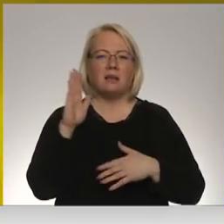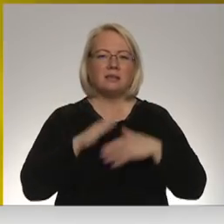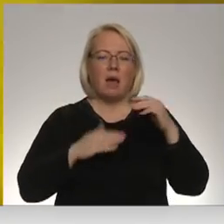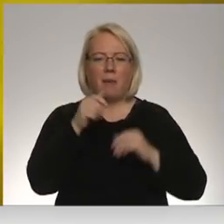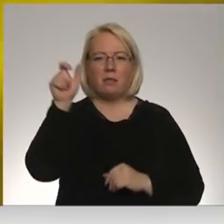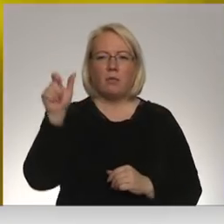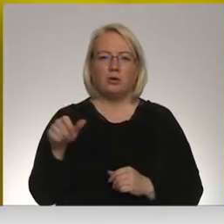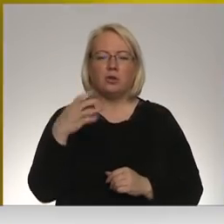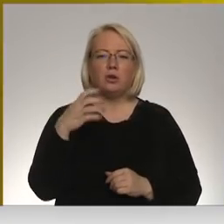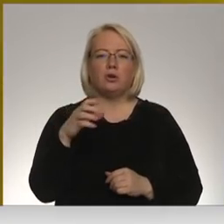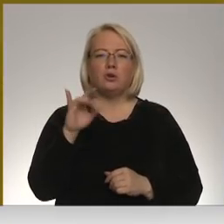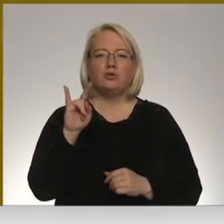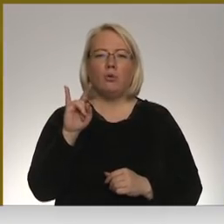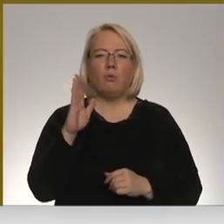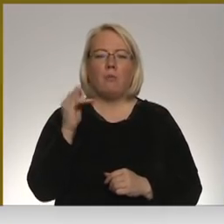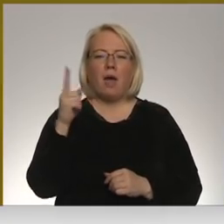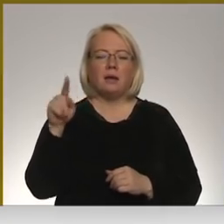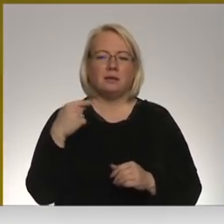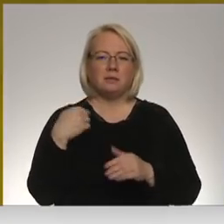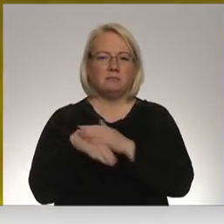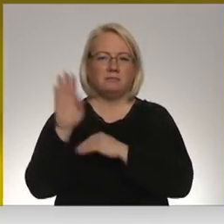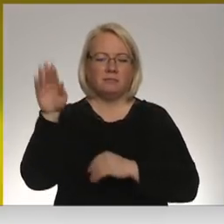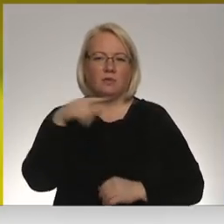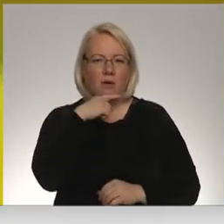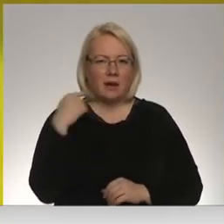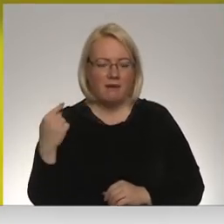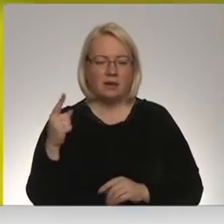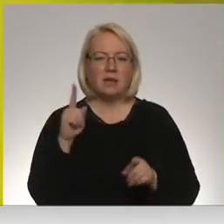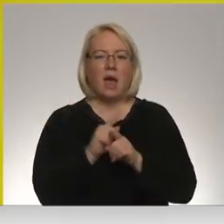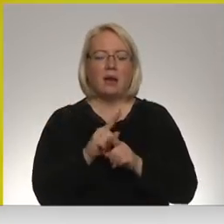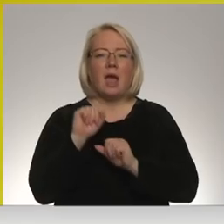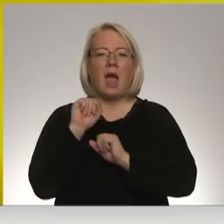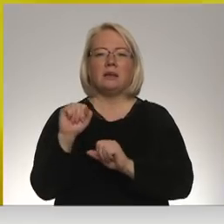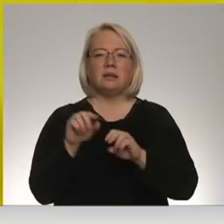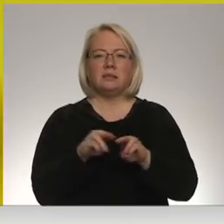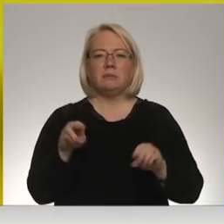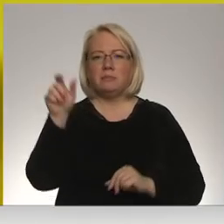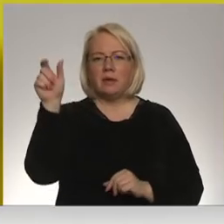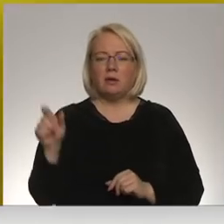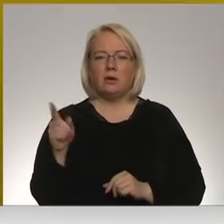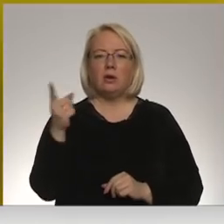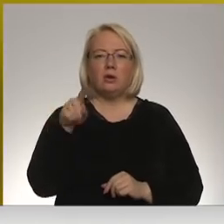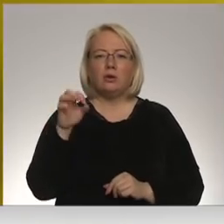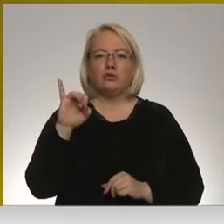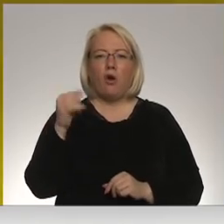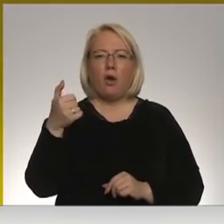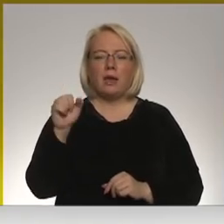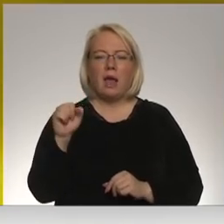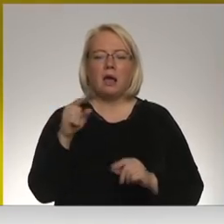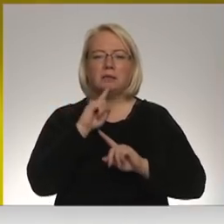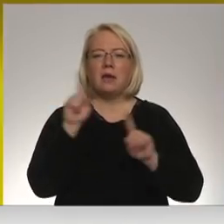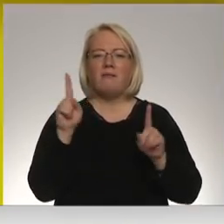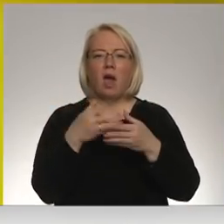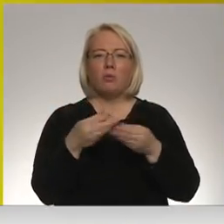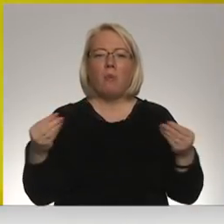Čubaisa rīcību pamatot Krieviju, tāpat arī šeit nonāk ziņas par aizsardzības ministra Sergeja Šoigu savādu it kā pazušanu